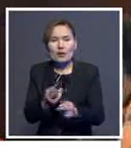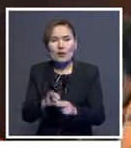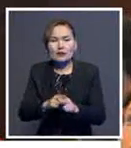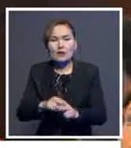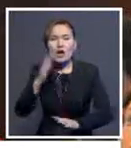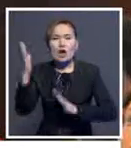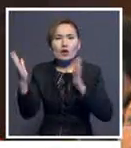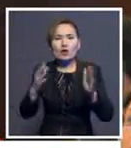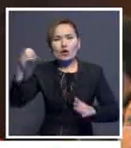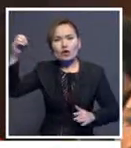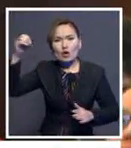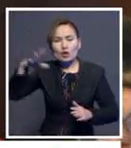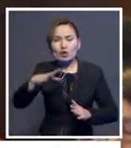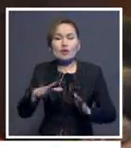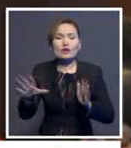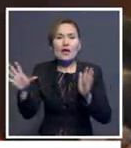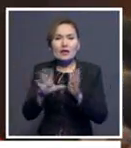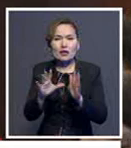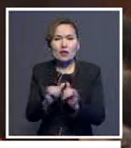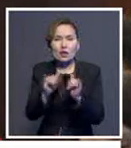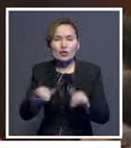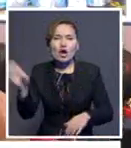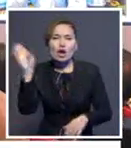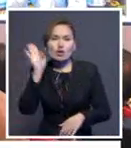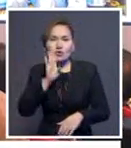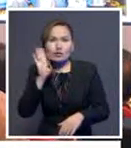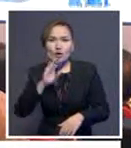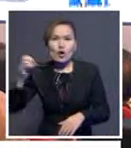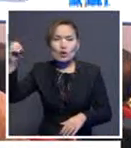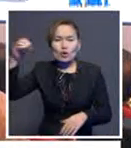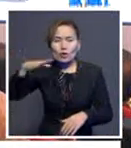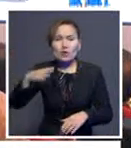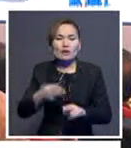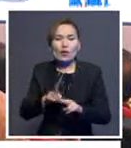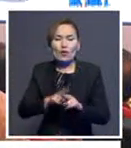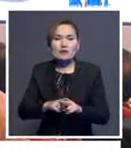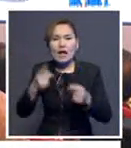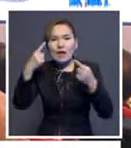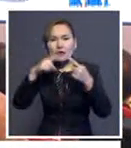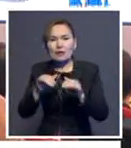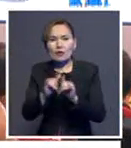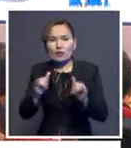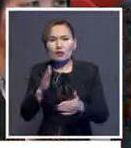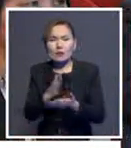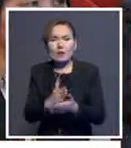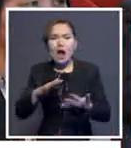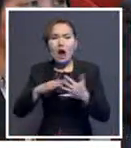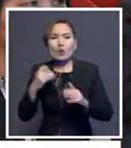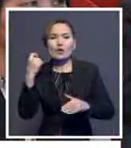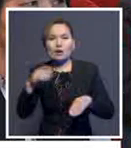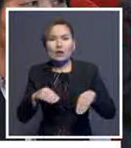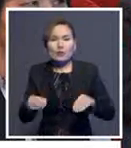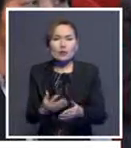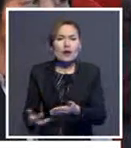баламалы қуат көзін өндіру, яғни күн, су, желден қуат алудың ең озық технологиялар орнатылуда. Ал ауыл